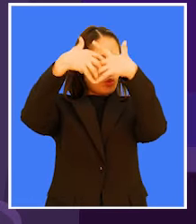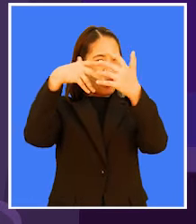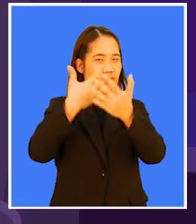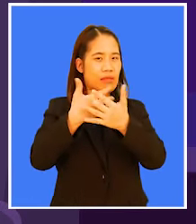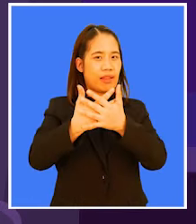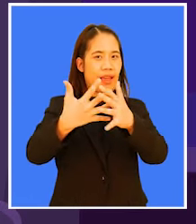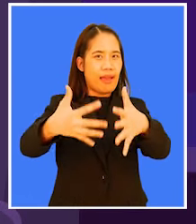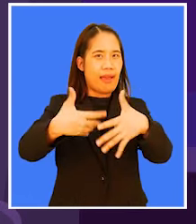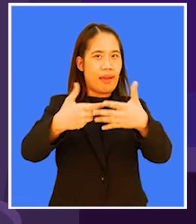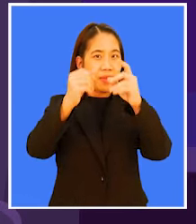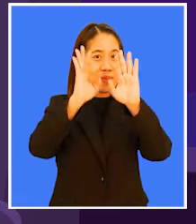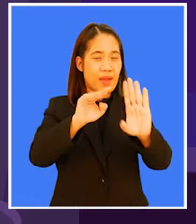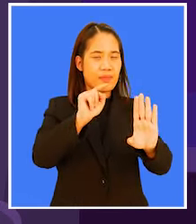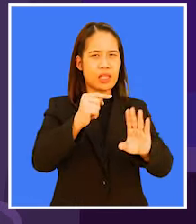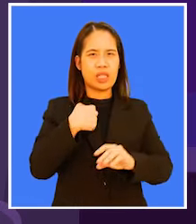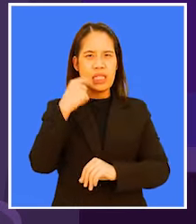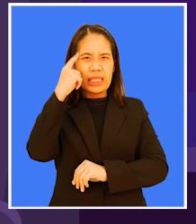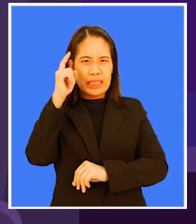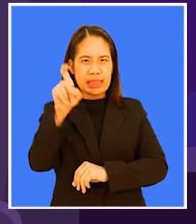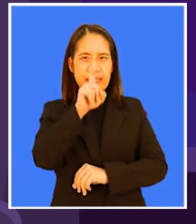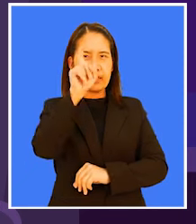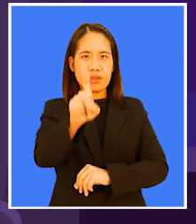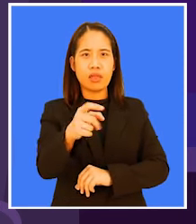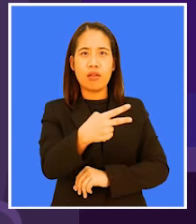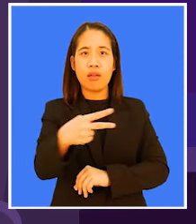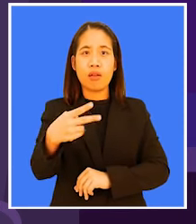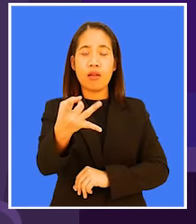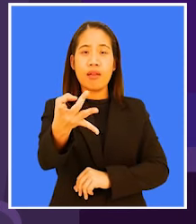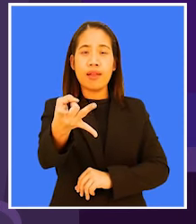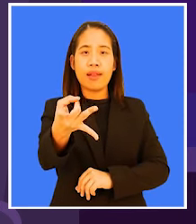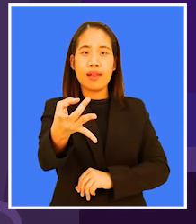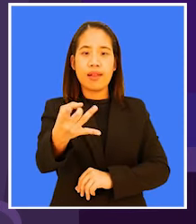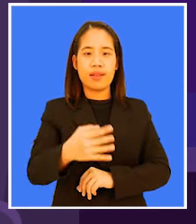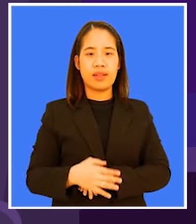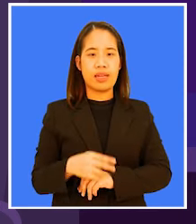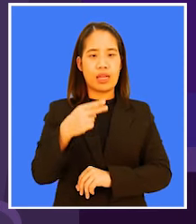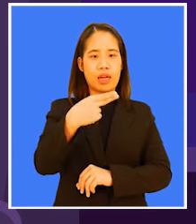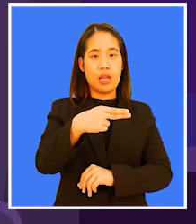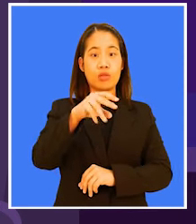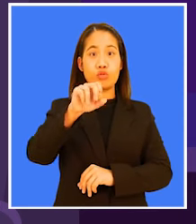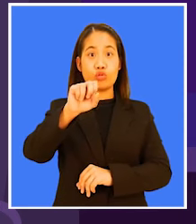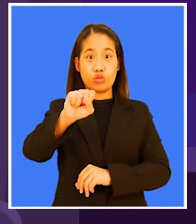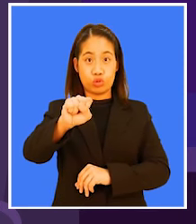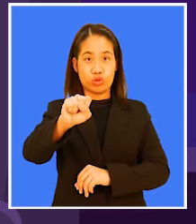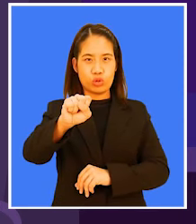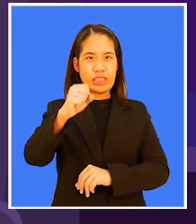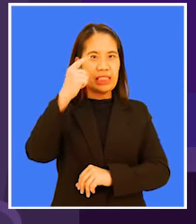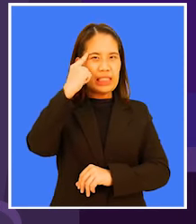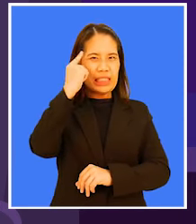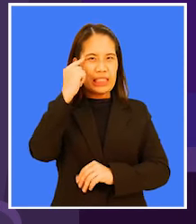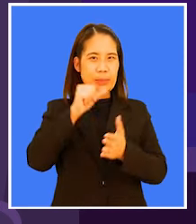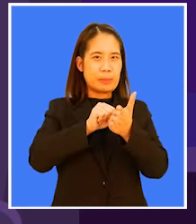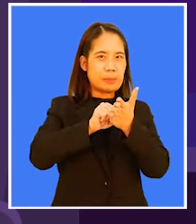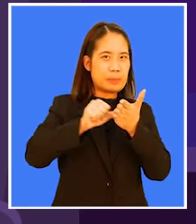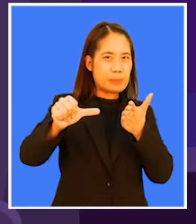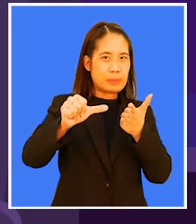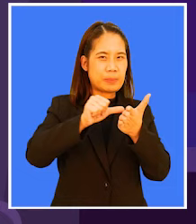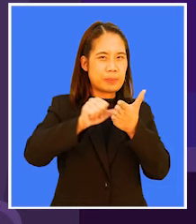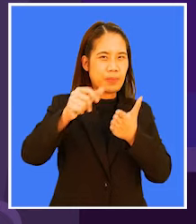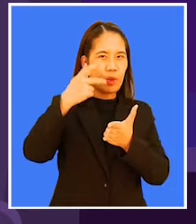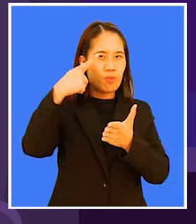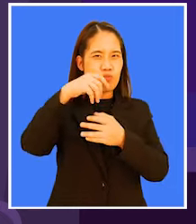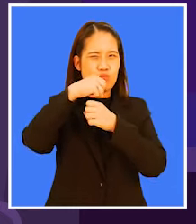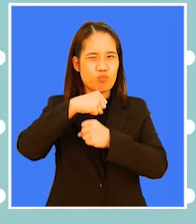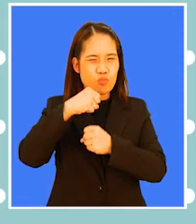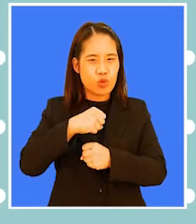แบบนี้นี่เองเอ๊ะข้อความอะไรอ่ะหลักสูตรเร่งรัดกำจัดคุณปู่สำหรับจอมวายร้ายเท่